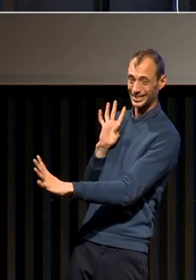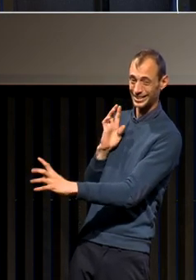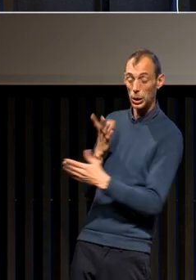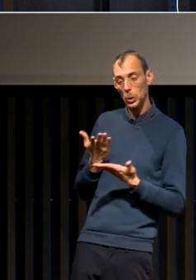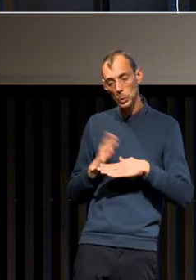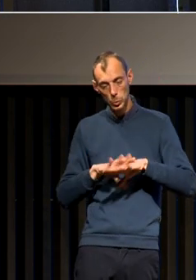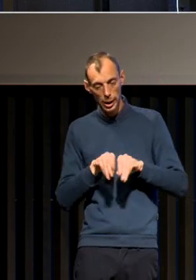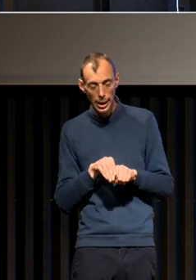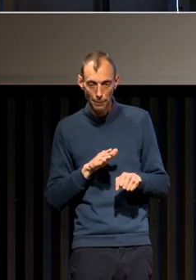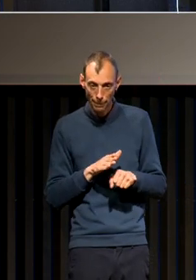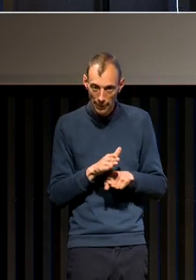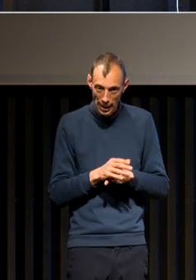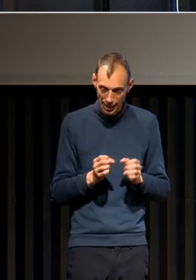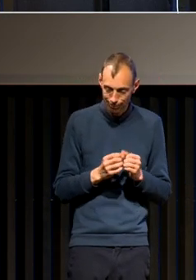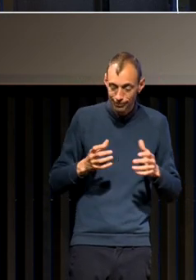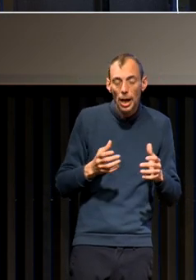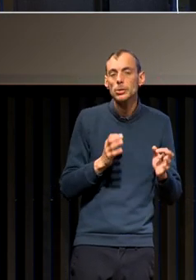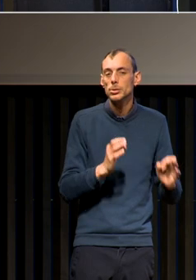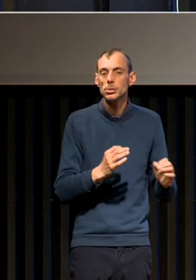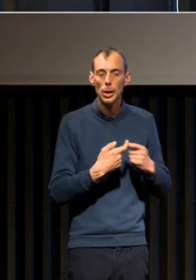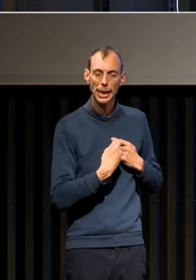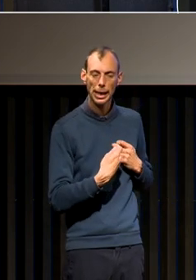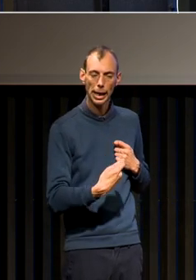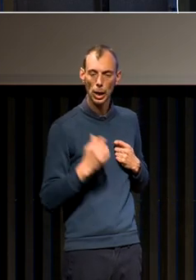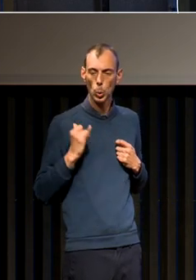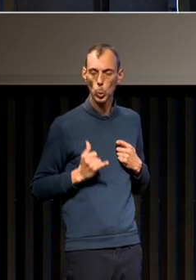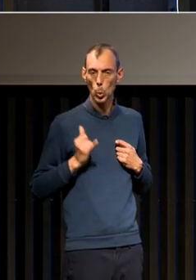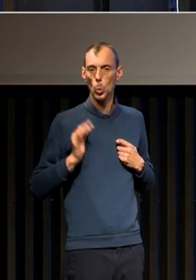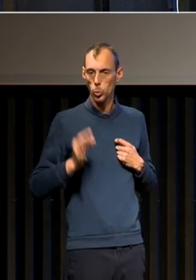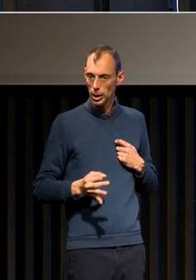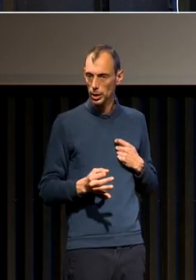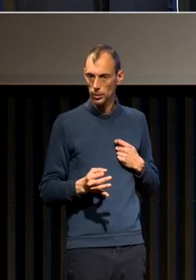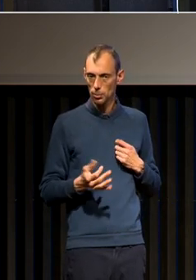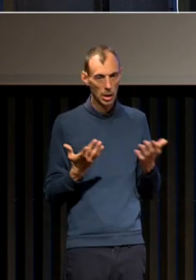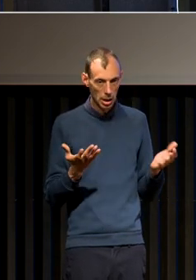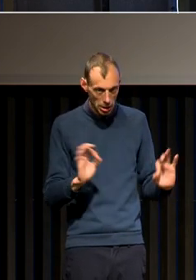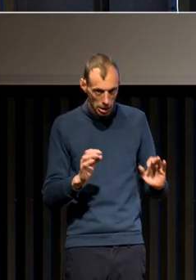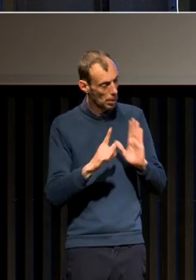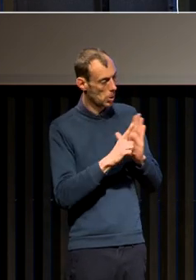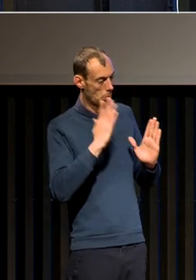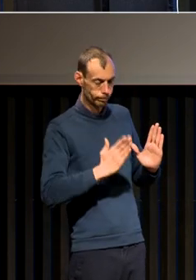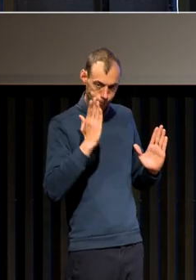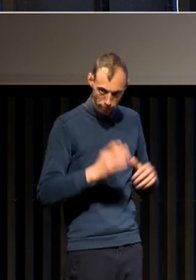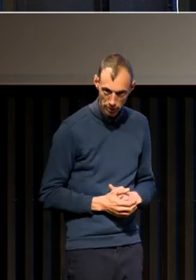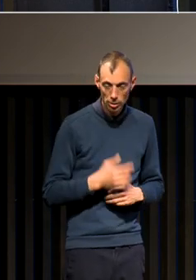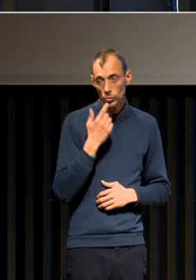pour les effectuer. Mais en moyenne, je dirais 6 mois, entre 6 mois et 1 an,